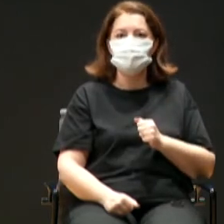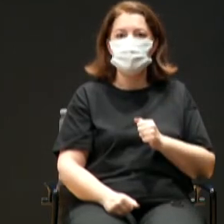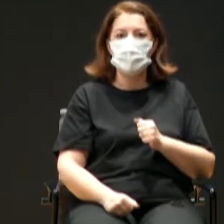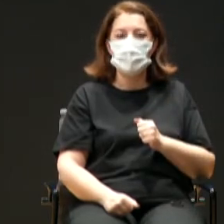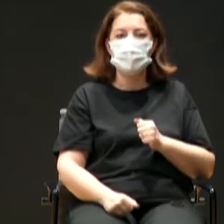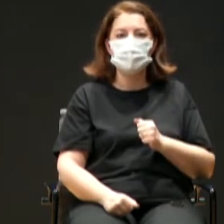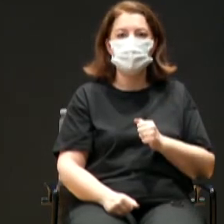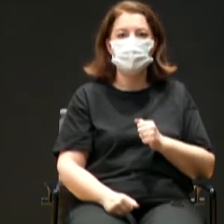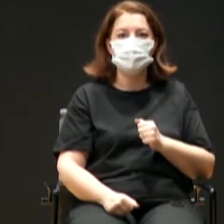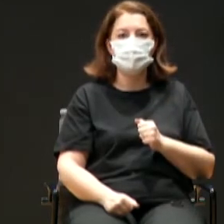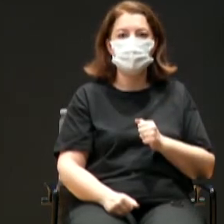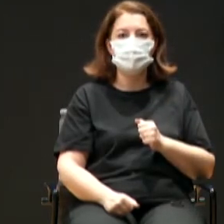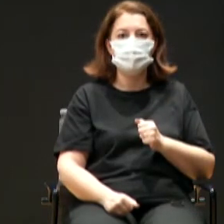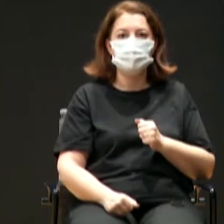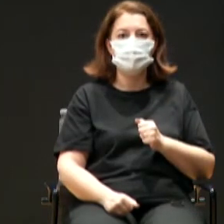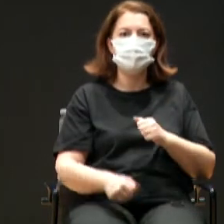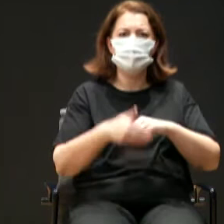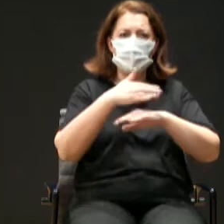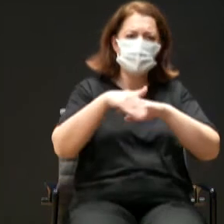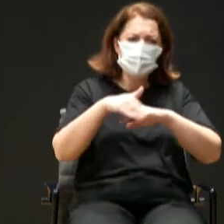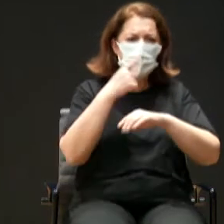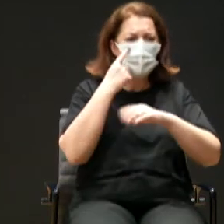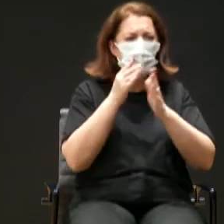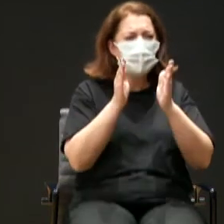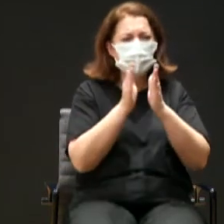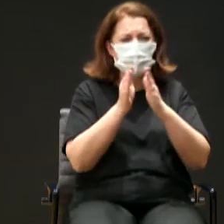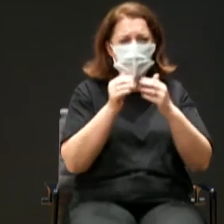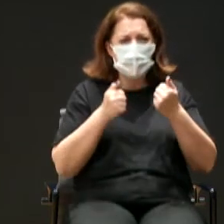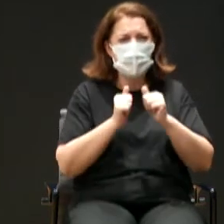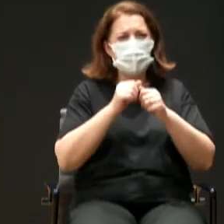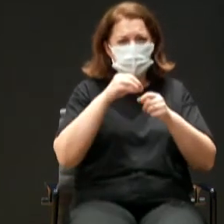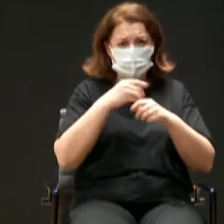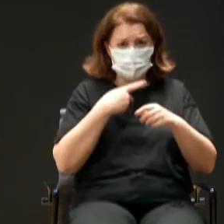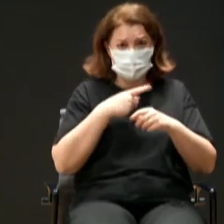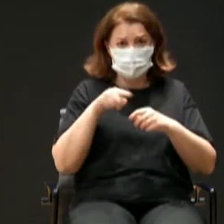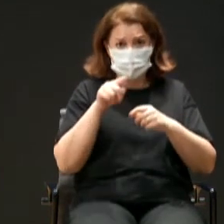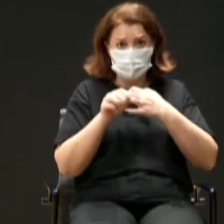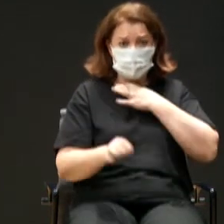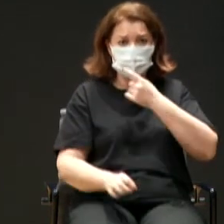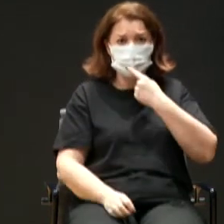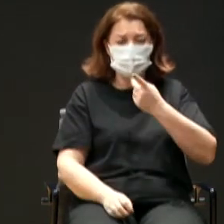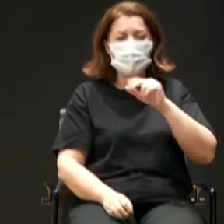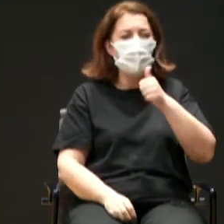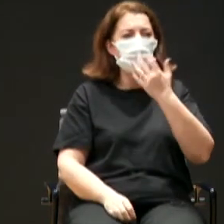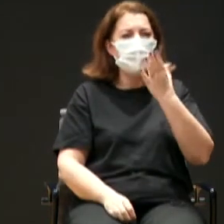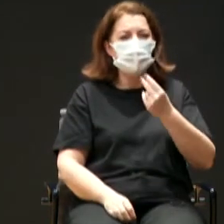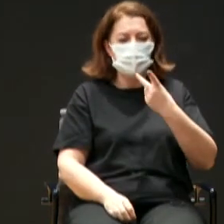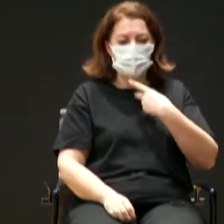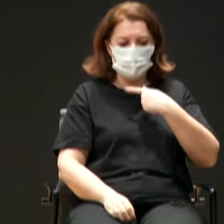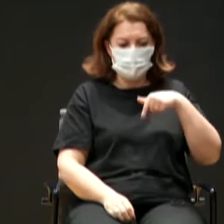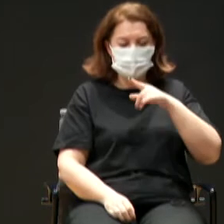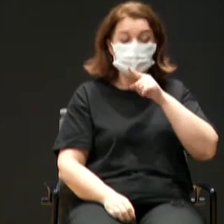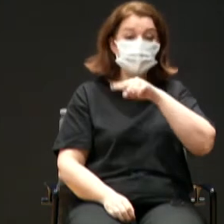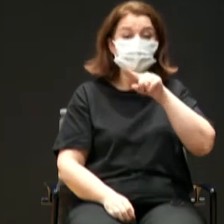Yani aralarda, sokaklarda küçük küçük parklar yapmayla mı biz size teşekkür edeceğiz Sayın Başkan? Önemli olan bizim size teşekkür etmemiz değil